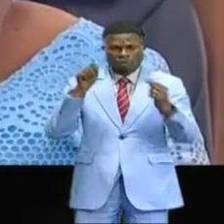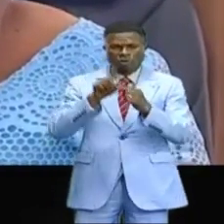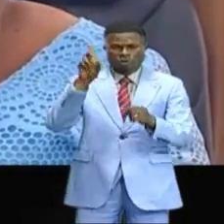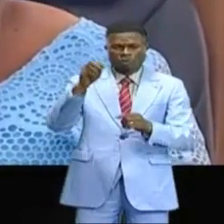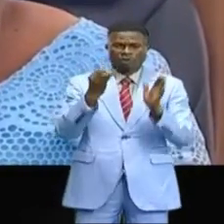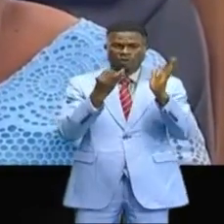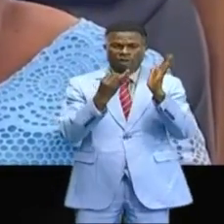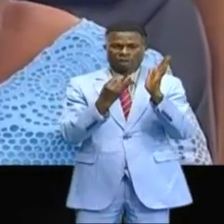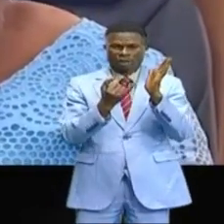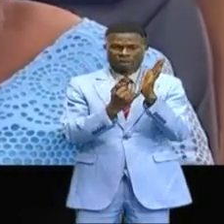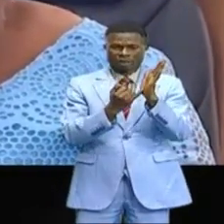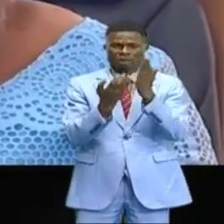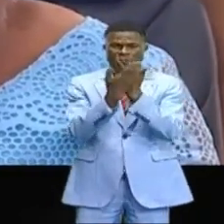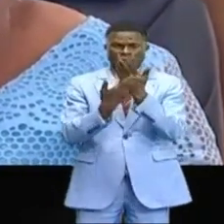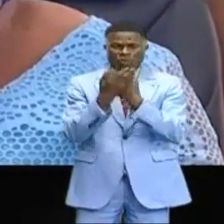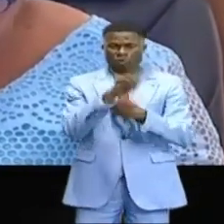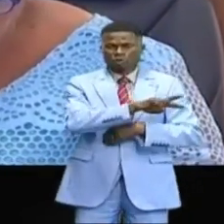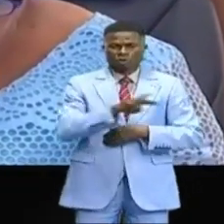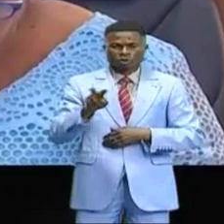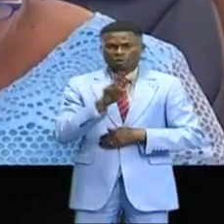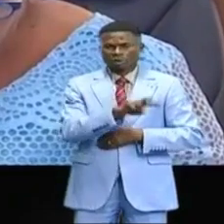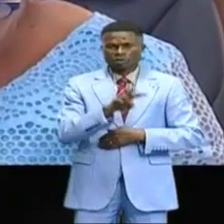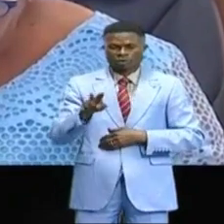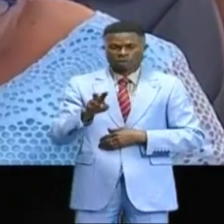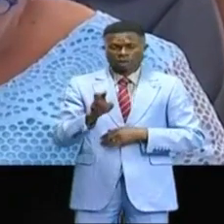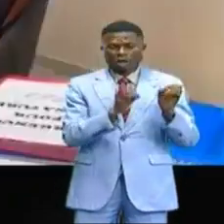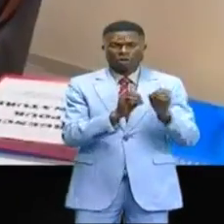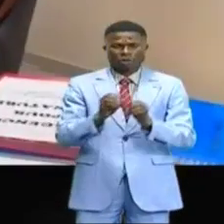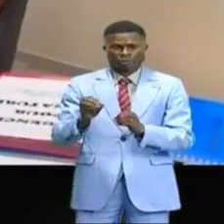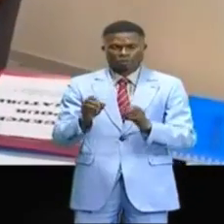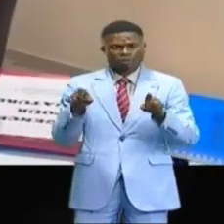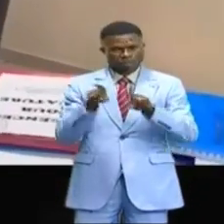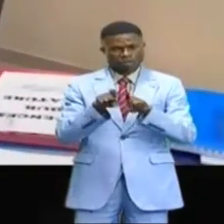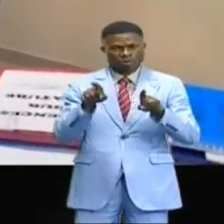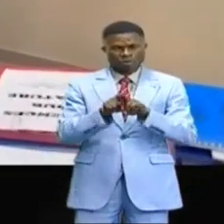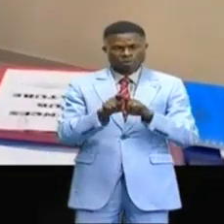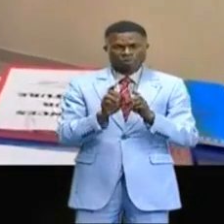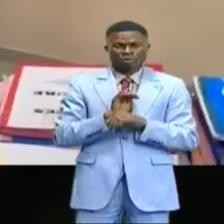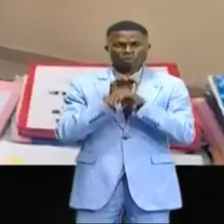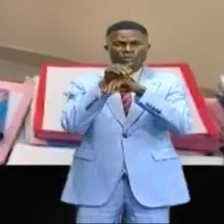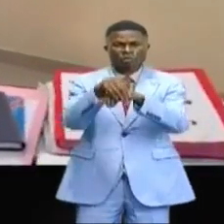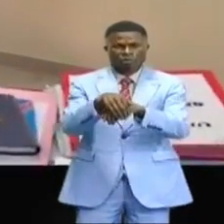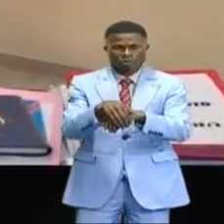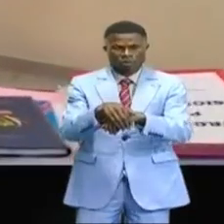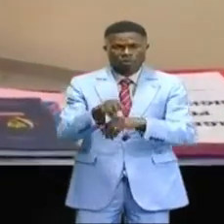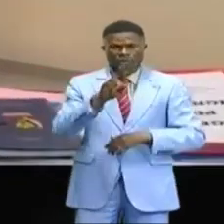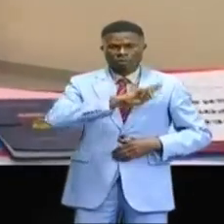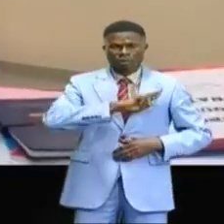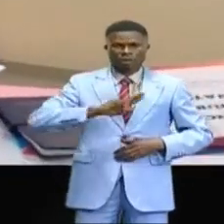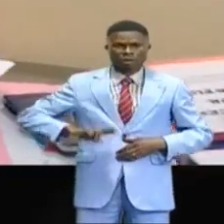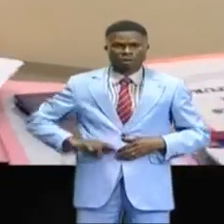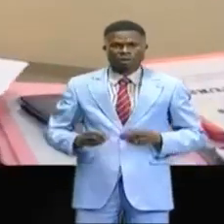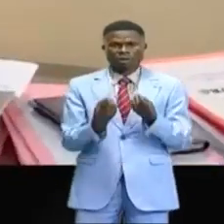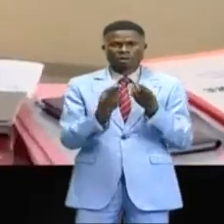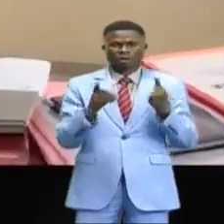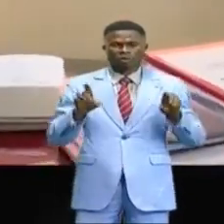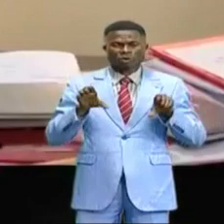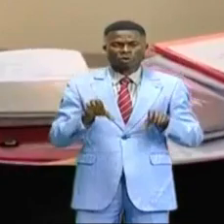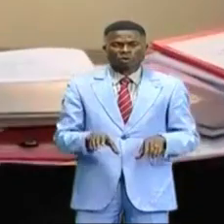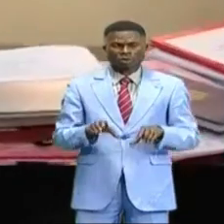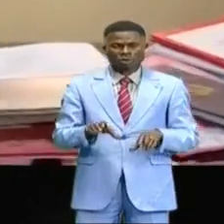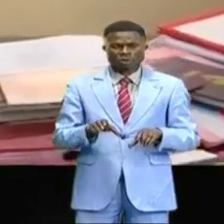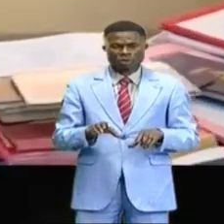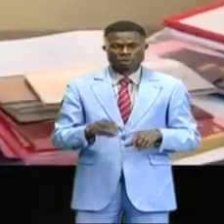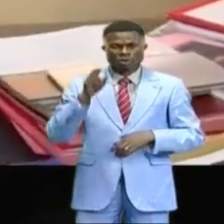26 août 2022. Elles auront lieu conformément aux engagements pris par la République démocratique du Congo lors